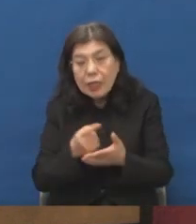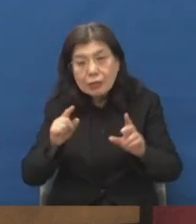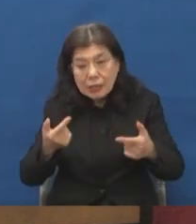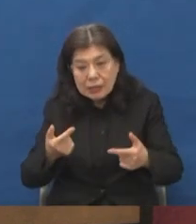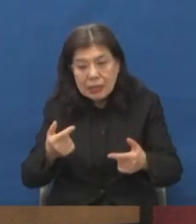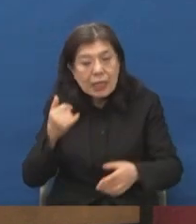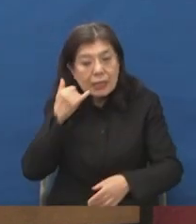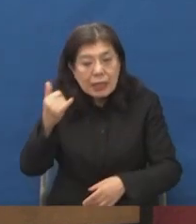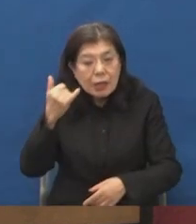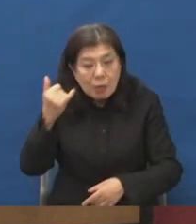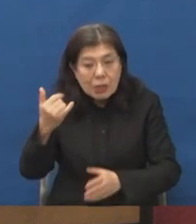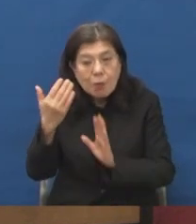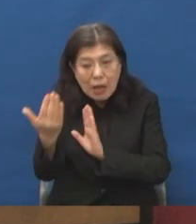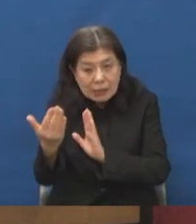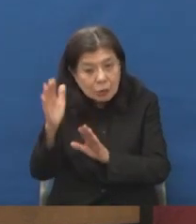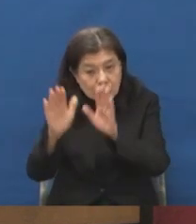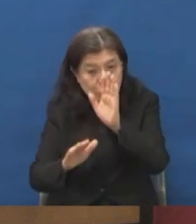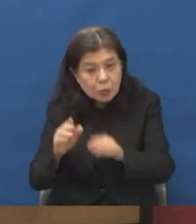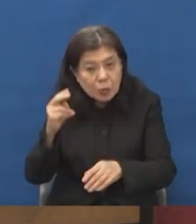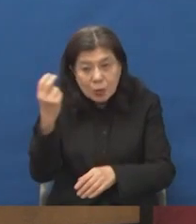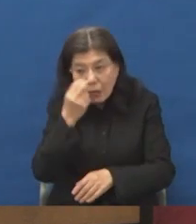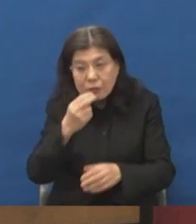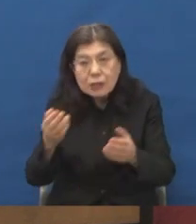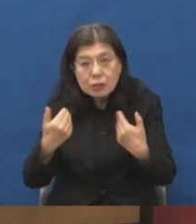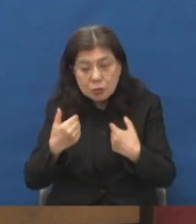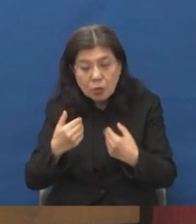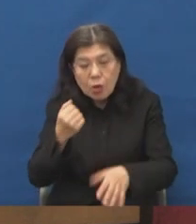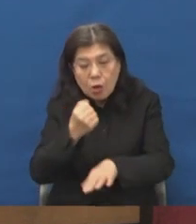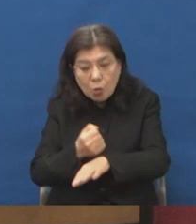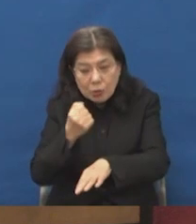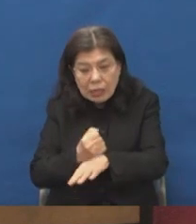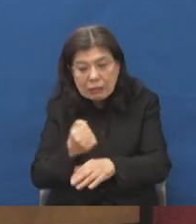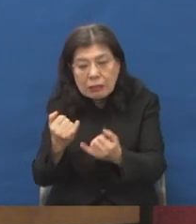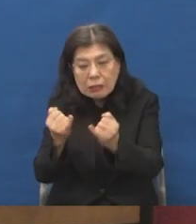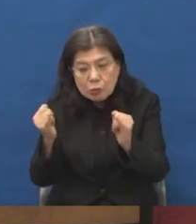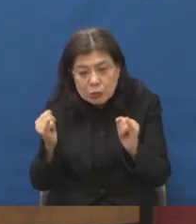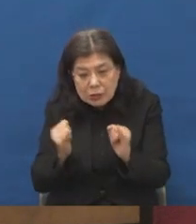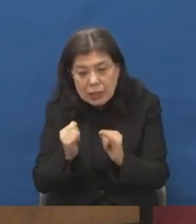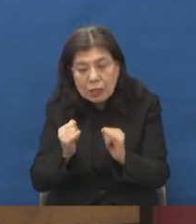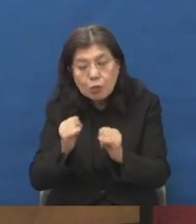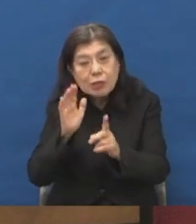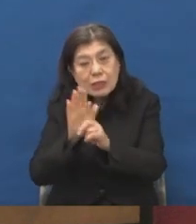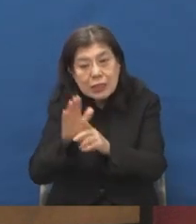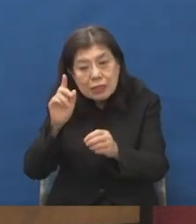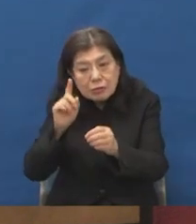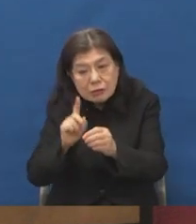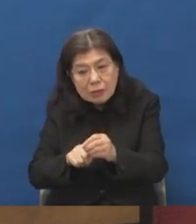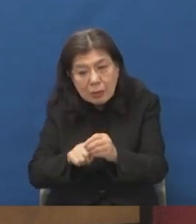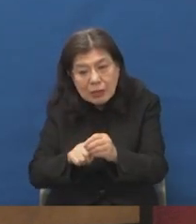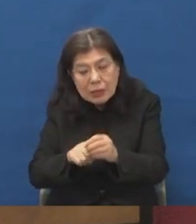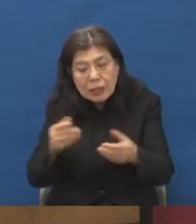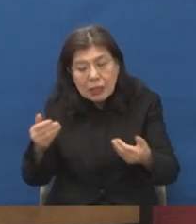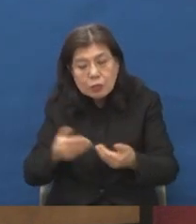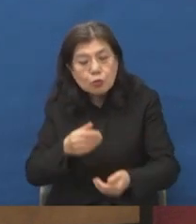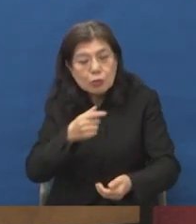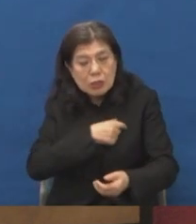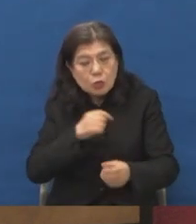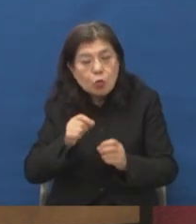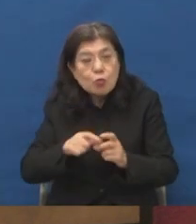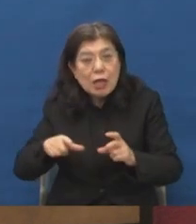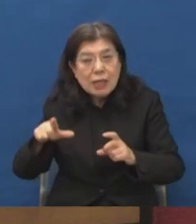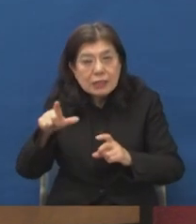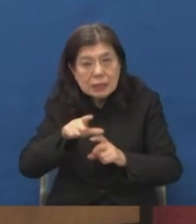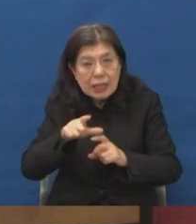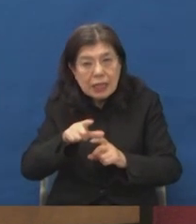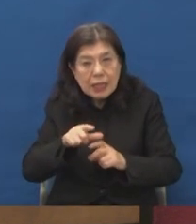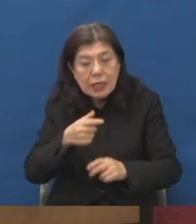況を確認する必要性、困難な問題を抱える女性を支援するために、正規職員を増員し、関係部署間